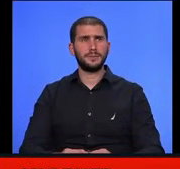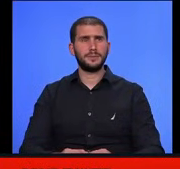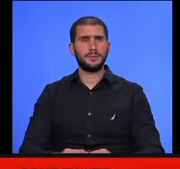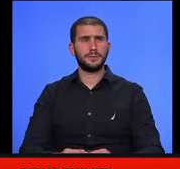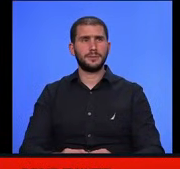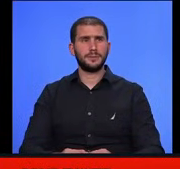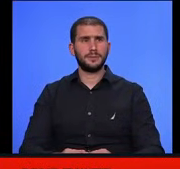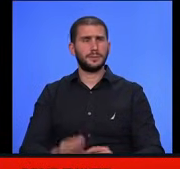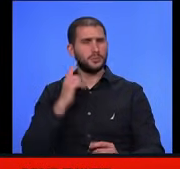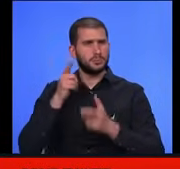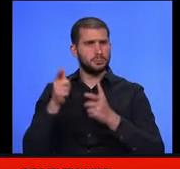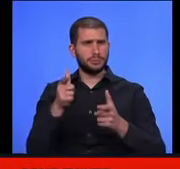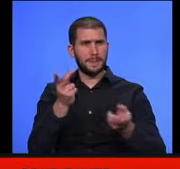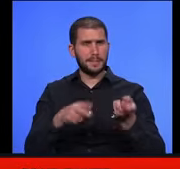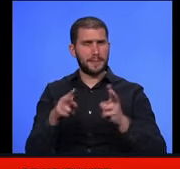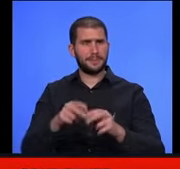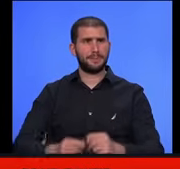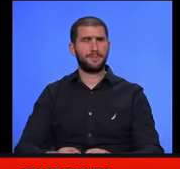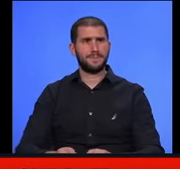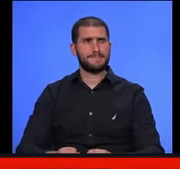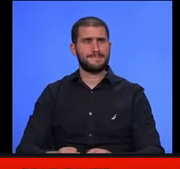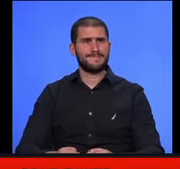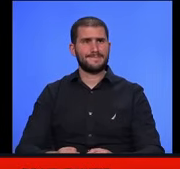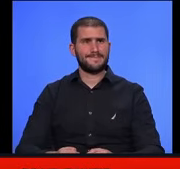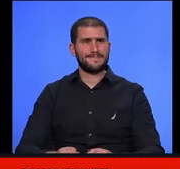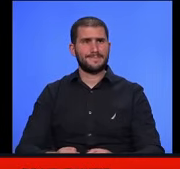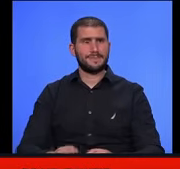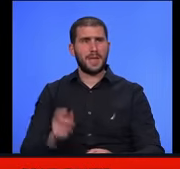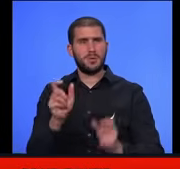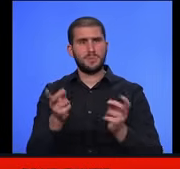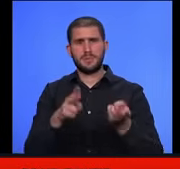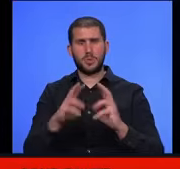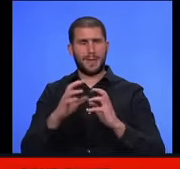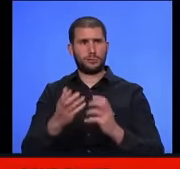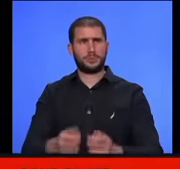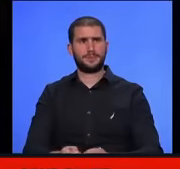ยิงกันแล้วครับมีคนตายแล้วครับตายหมดคีย์บูร์ดเลยนะ